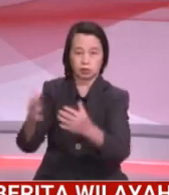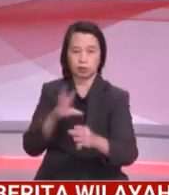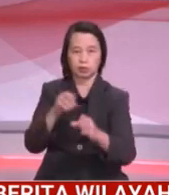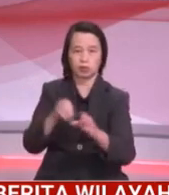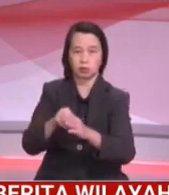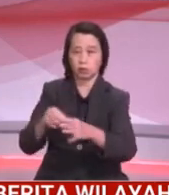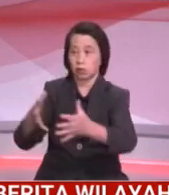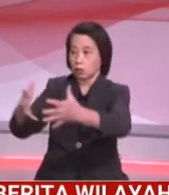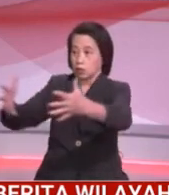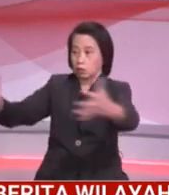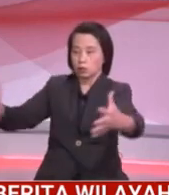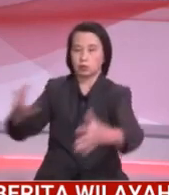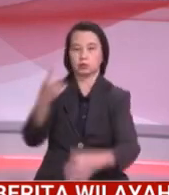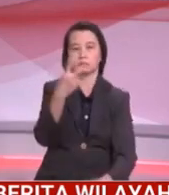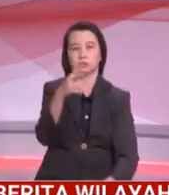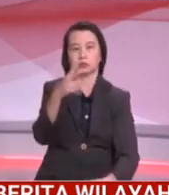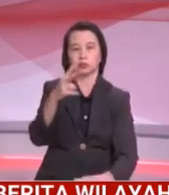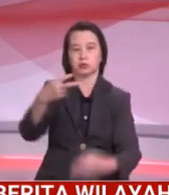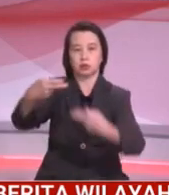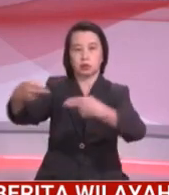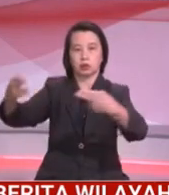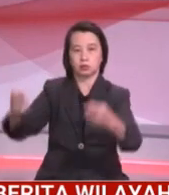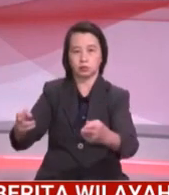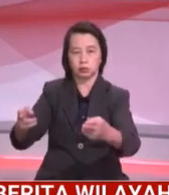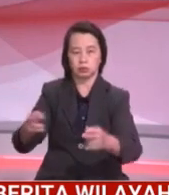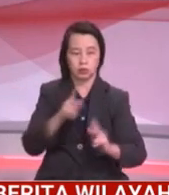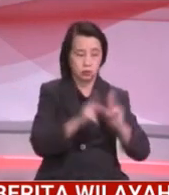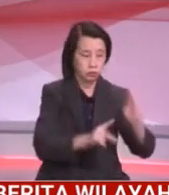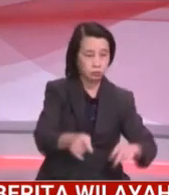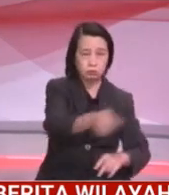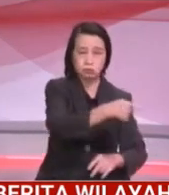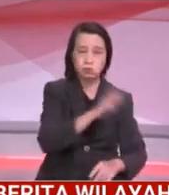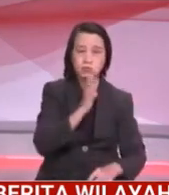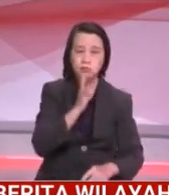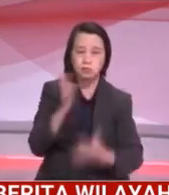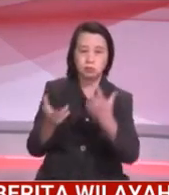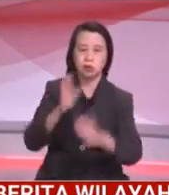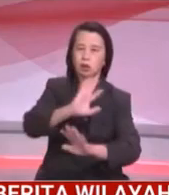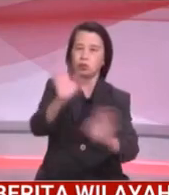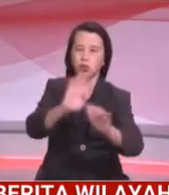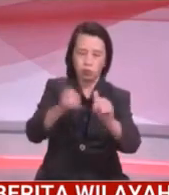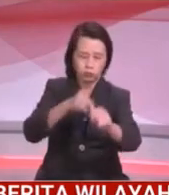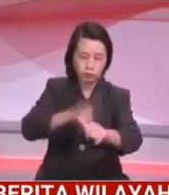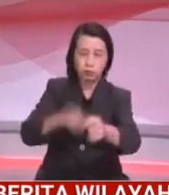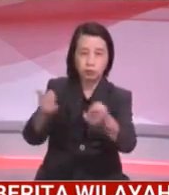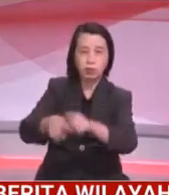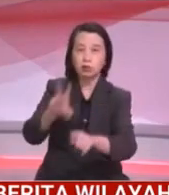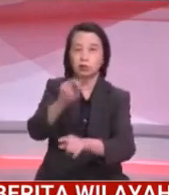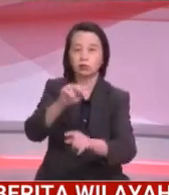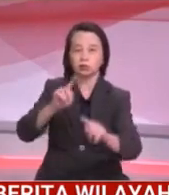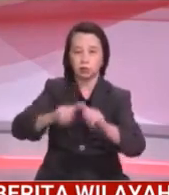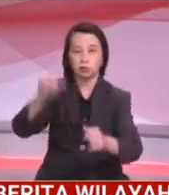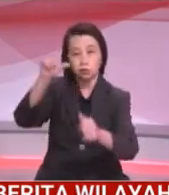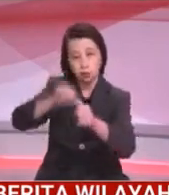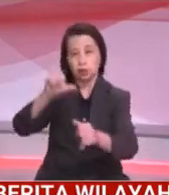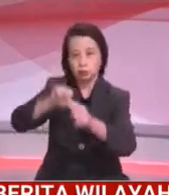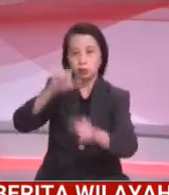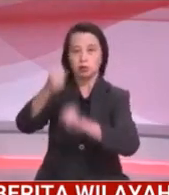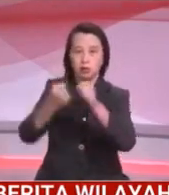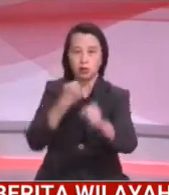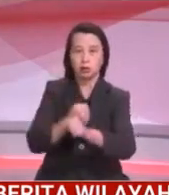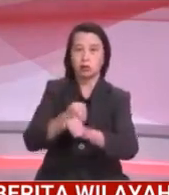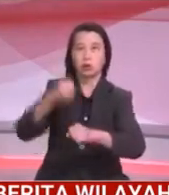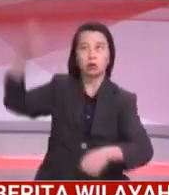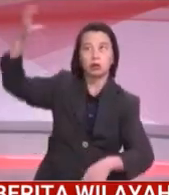melibatkan keluasan lebih 12 hektar. Menurut penduduk, kebakaran ini bukan kali pertama berlaku, malah setiap tahun pada